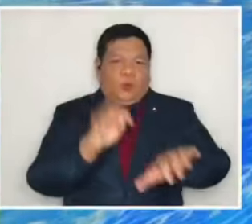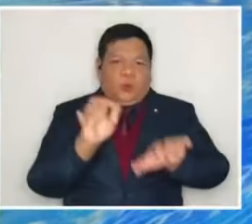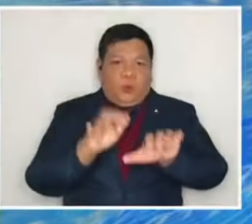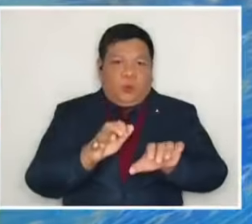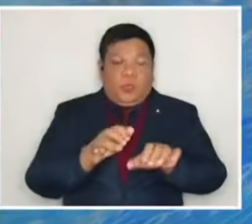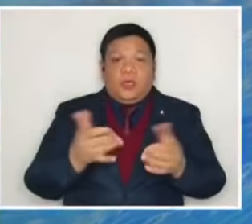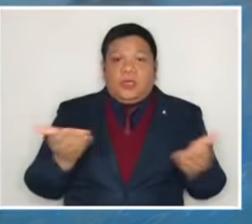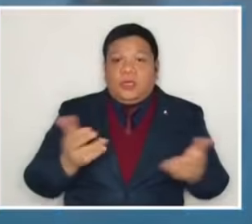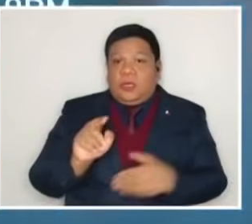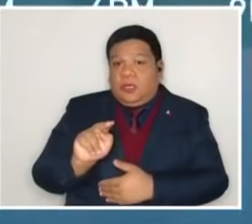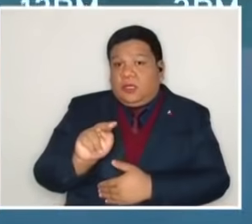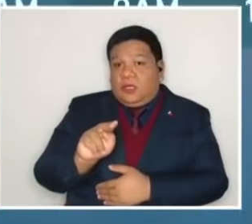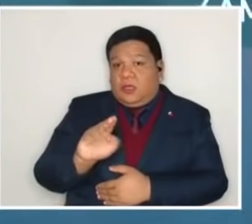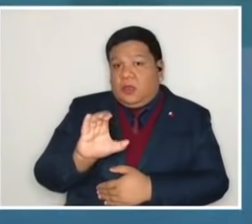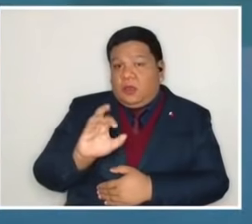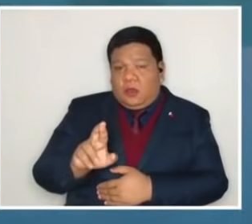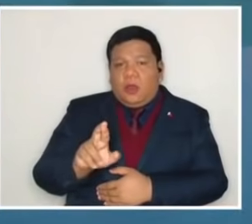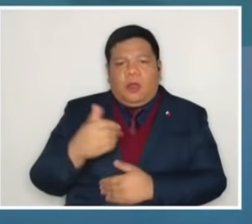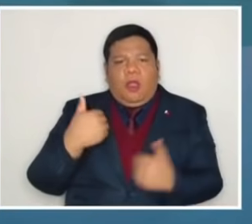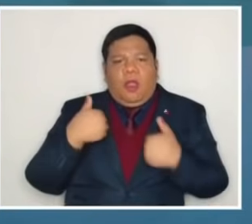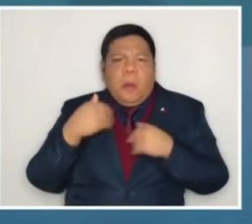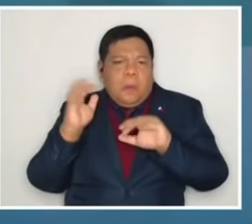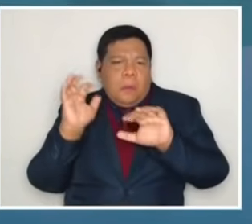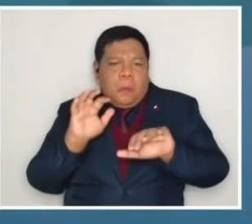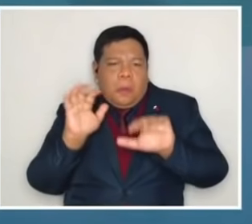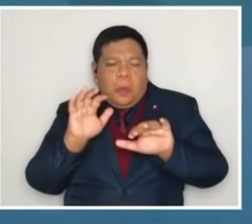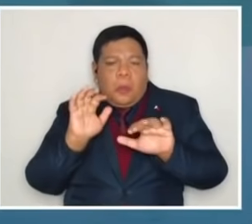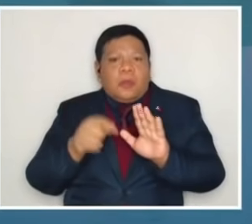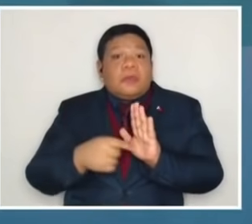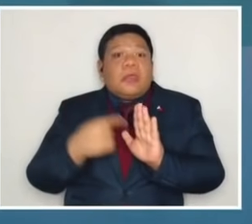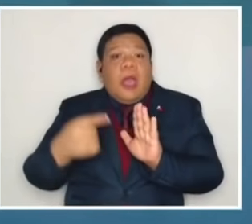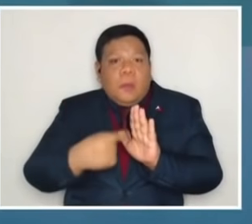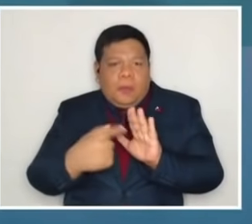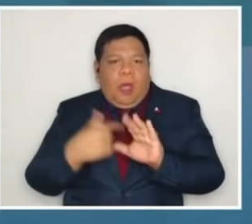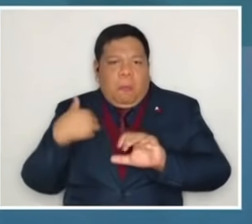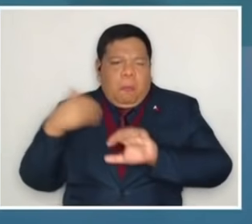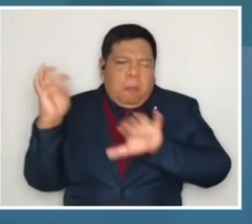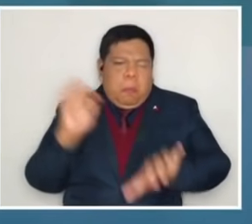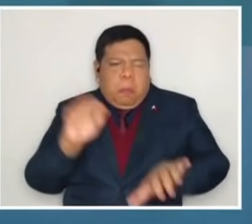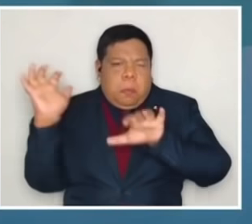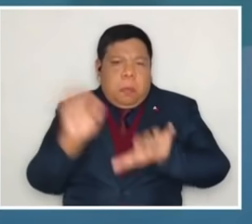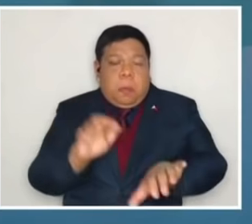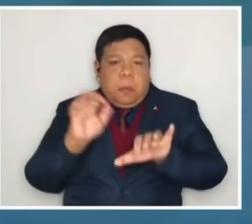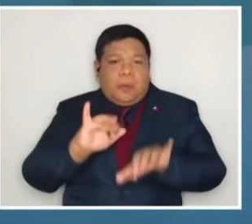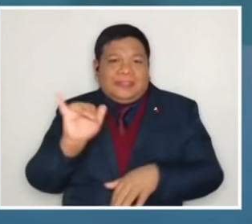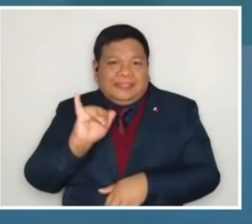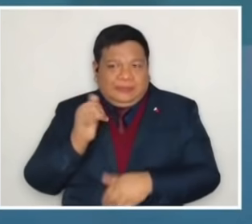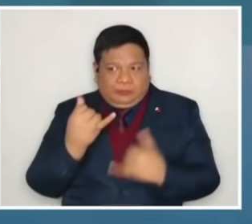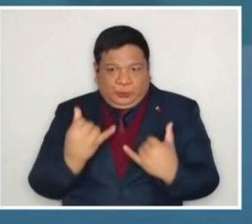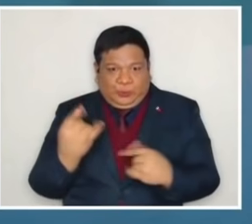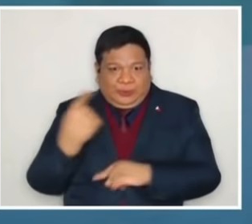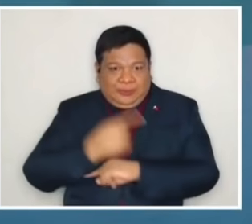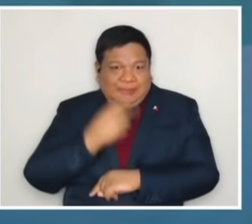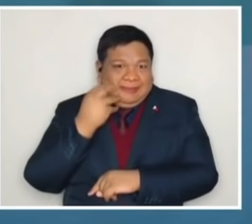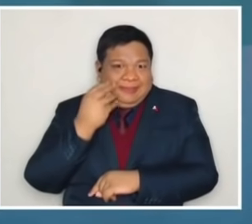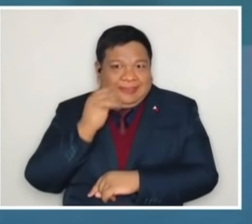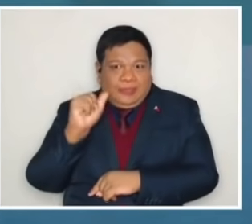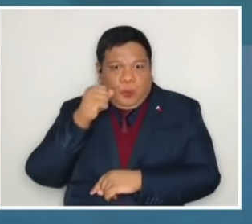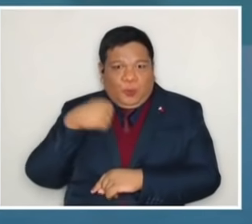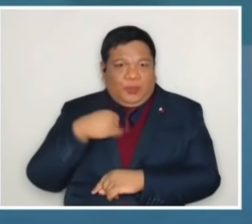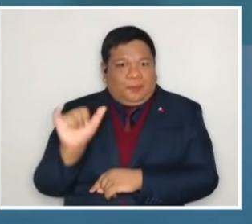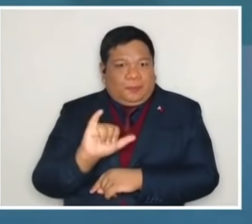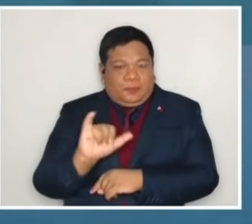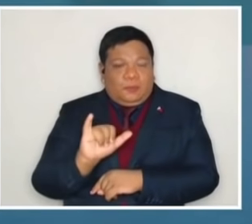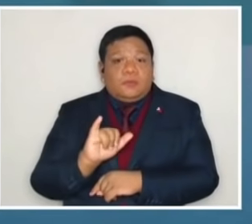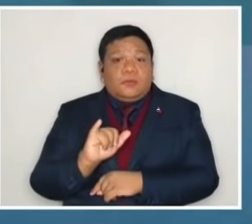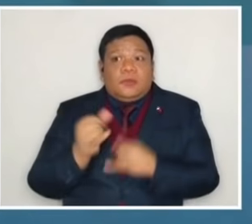rin na maghapong mahina hanggang sa katamtaman na may paminsan-minsang malakas na ulan gaya ng naranasan natin ngayong araw at kahapon. So kung ano po ang weather